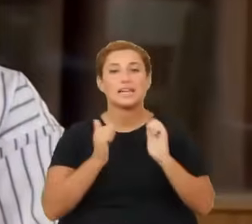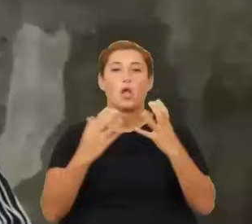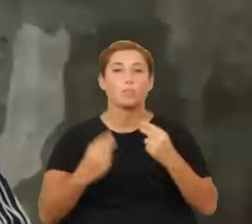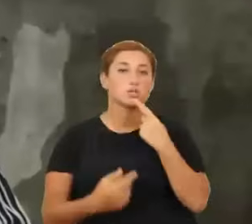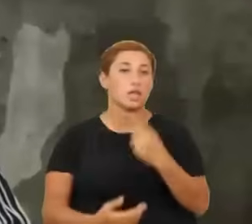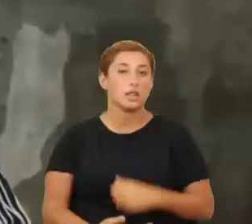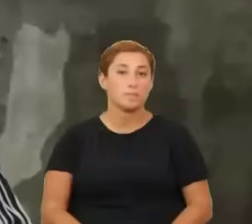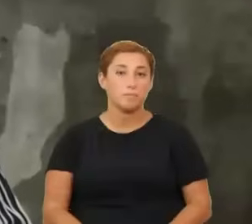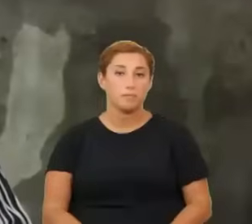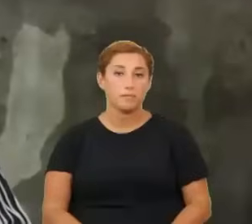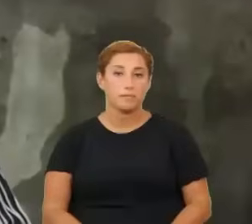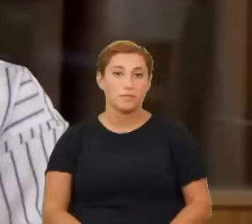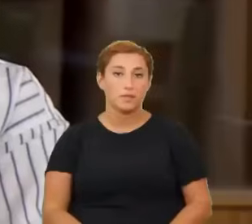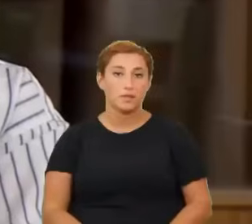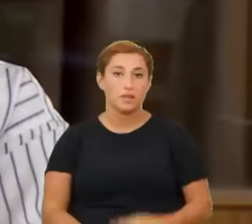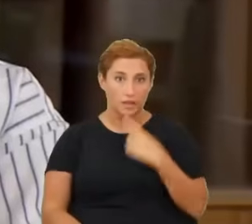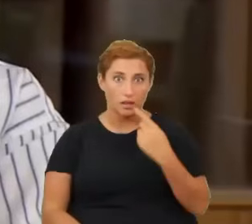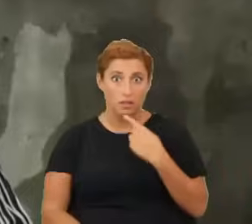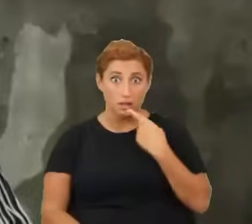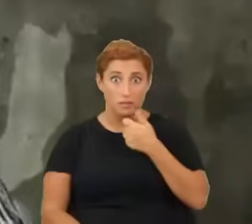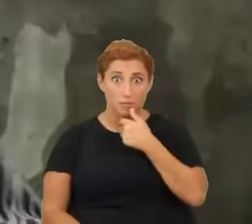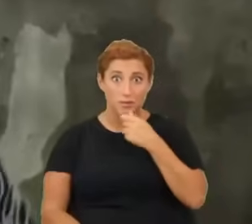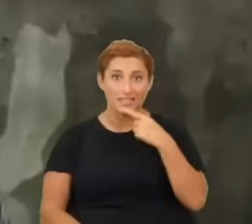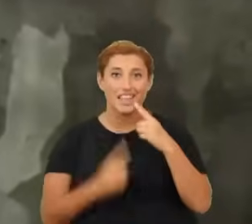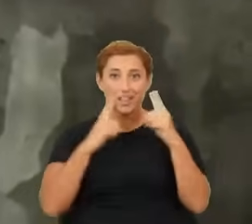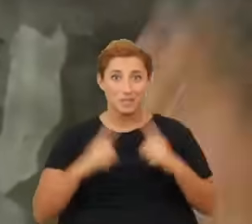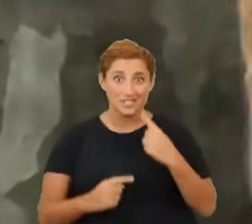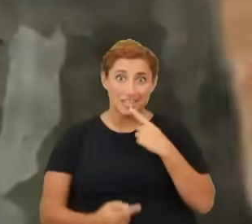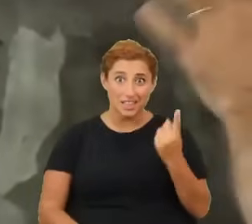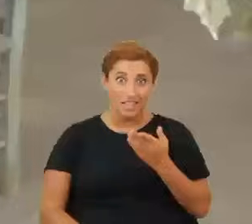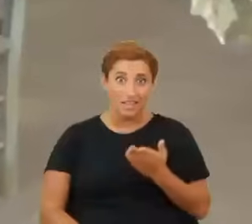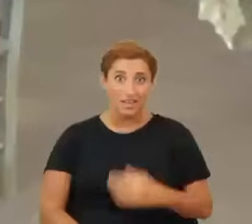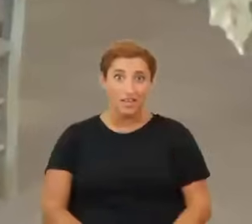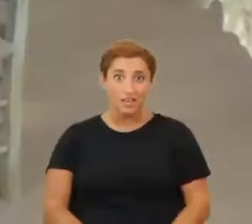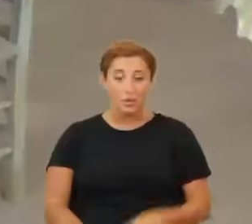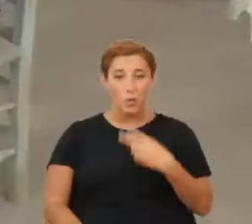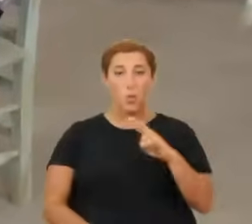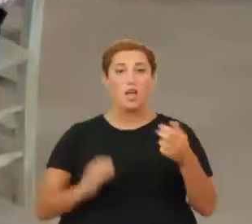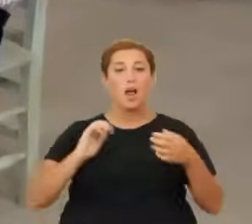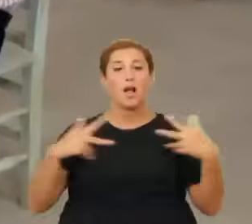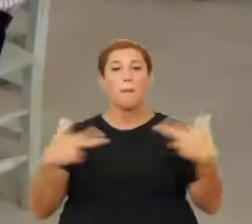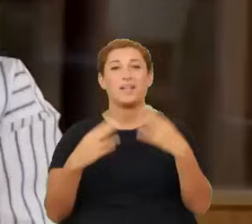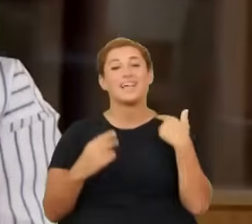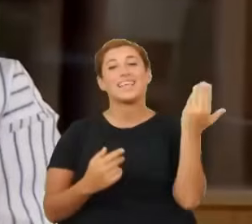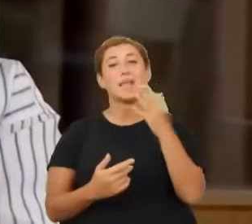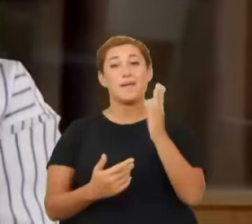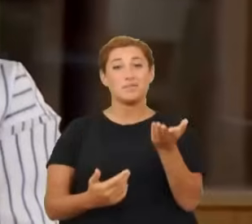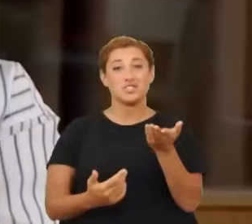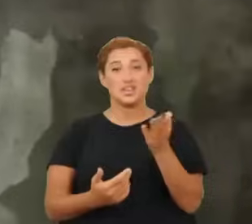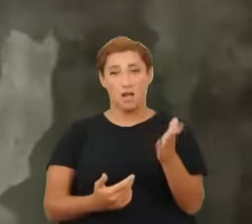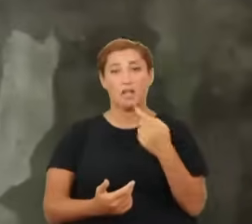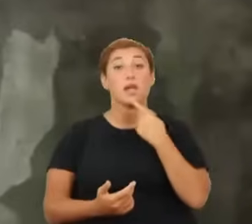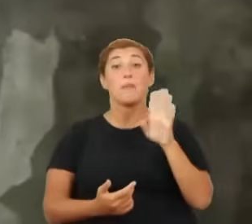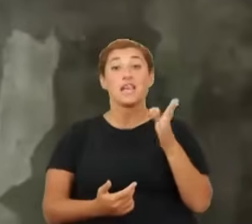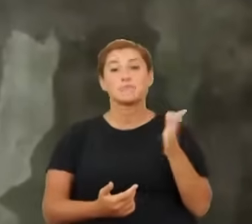desek? Dedik babacığım. Onu dedik mi ya? Dedik. Yılbaşında dedik yani. Yollar tıkalıydı, gidememiştik hani. Ya.